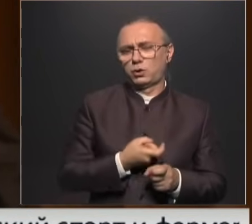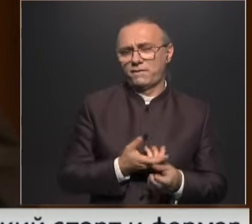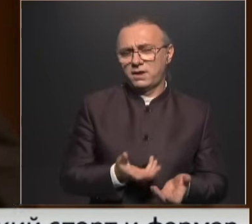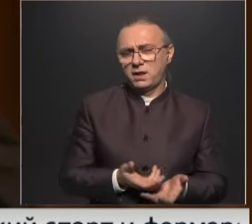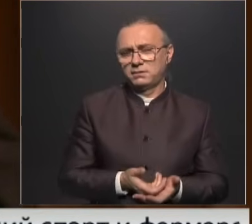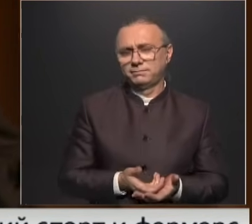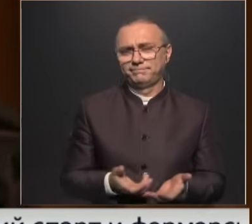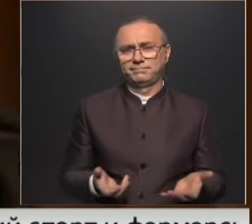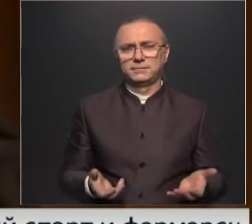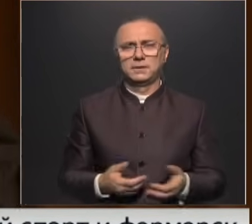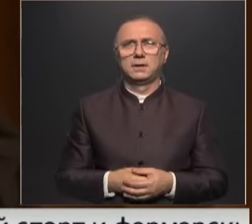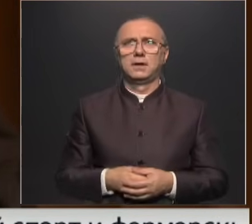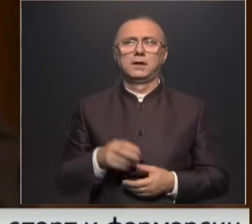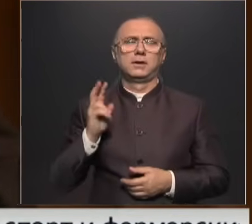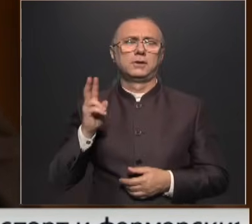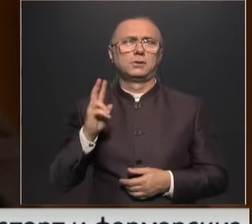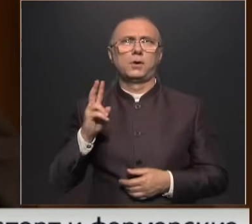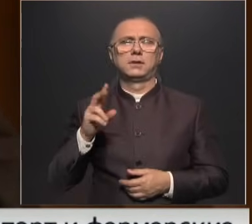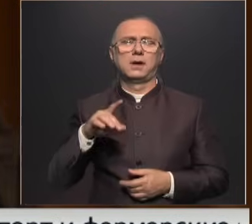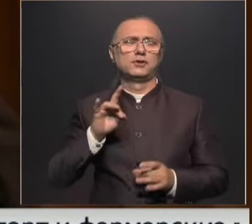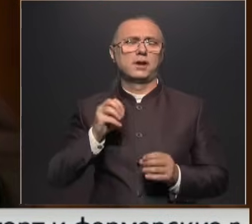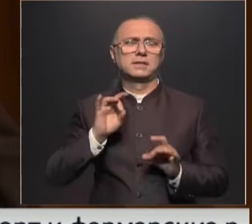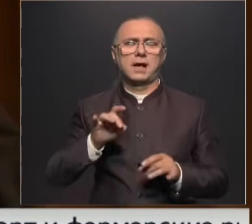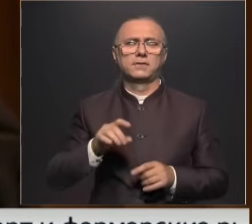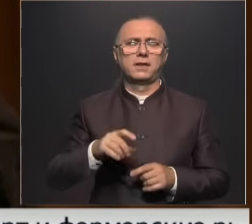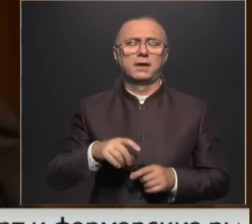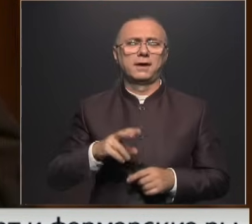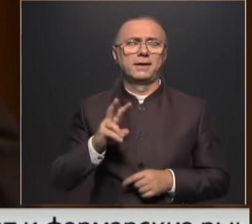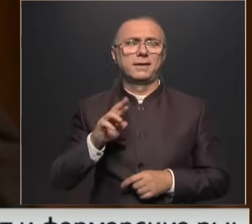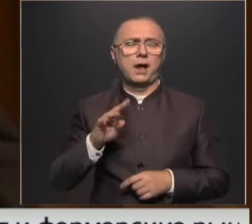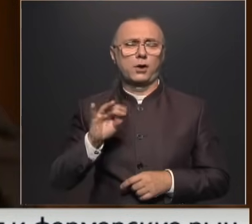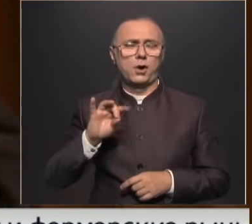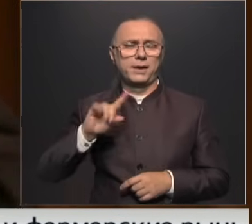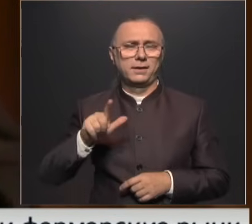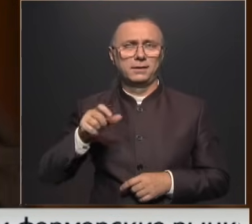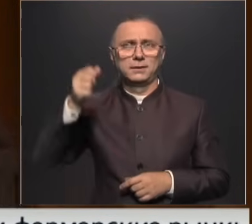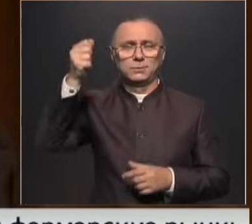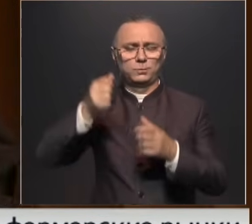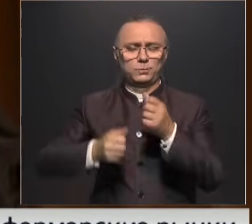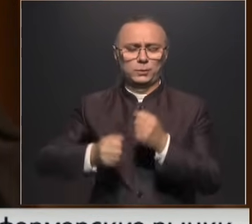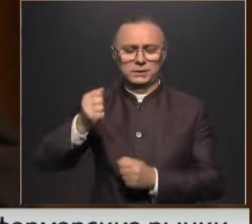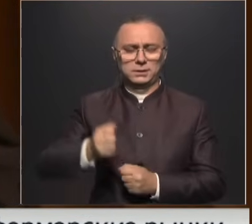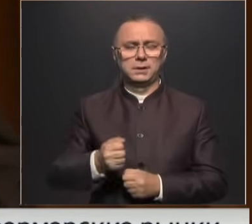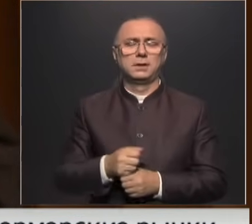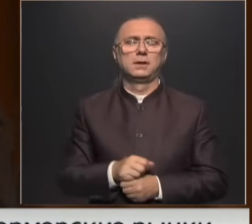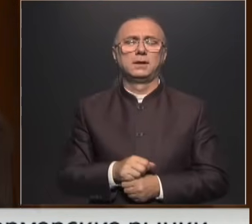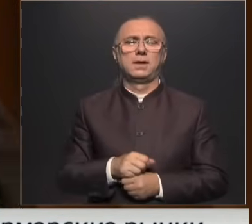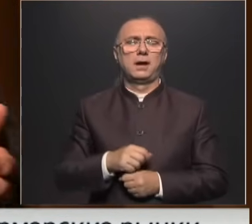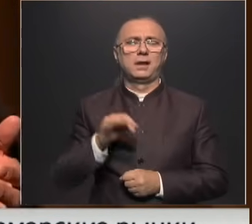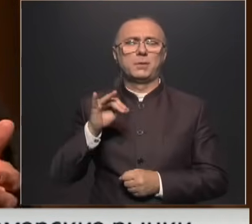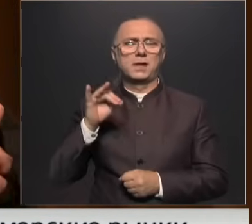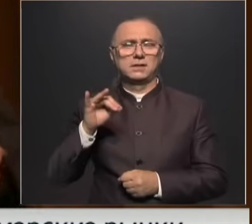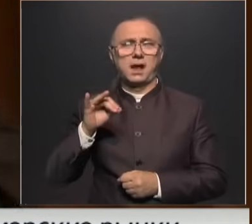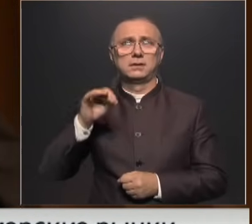на канате якорь, зацепилось за что-то на земле, и один инопланетянин вылез, чтобы этот канат перерезать.